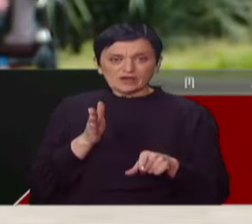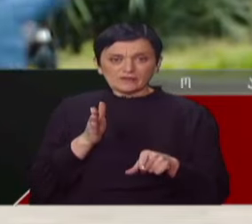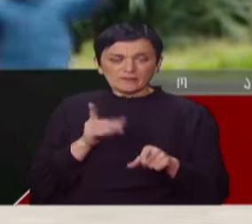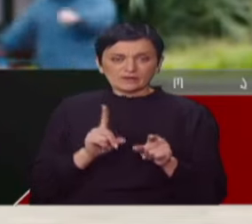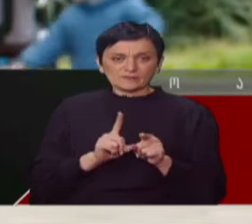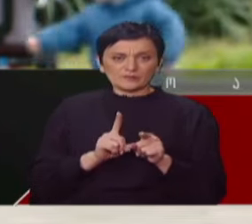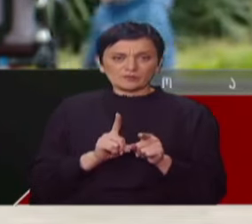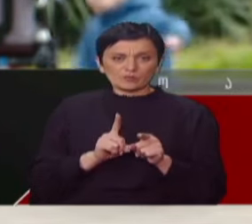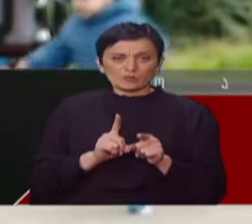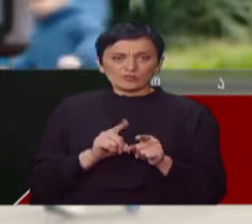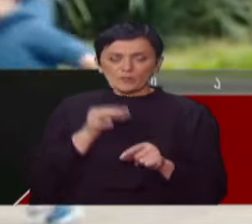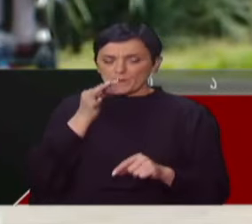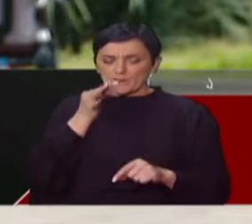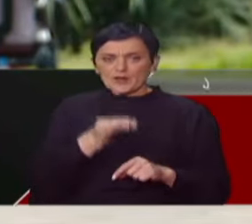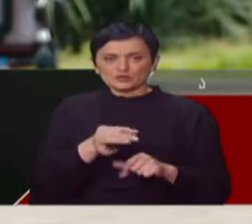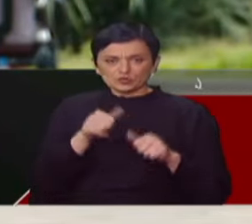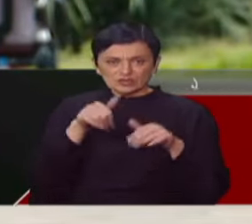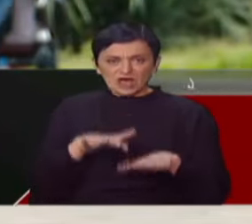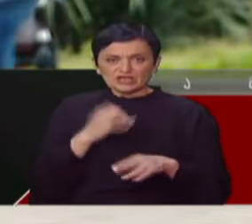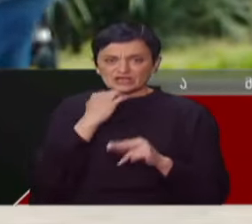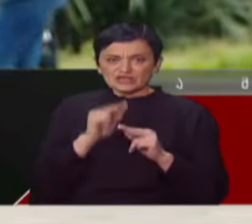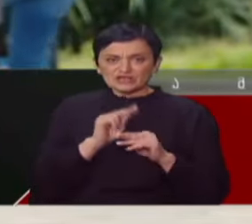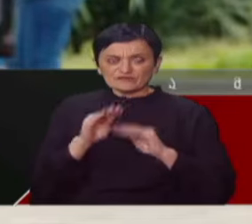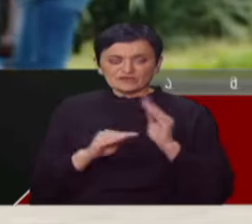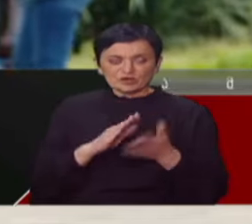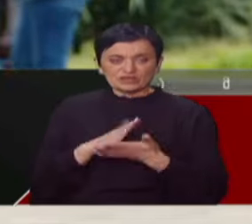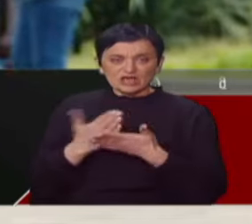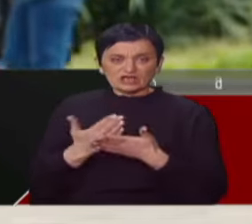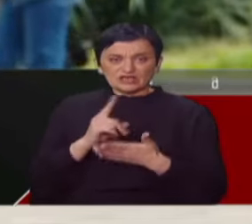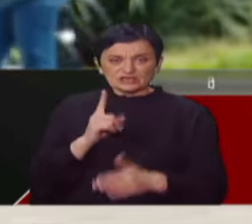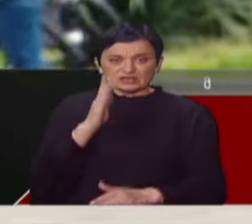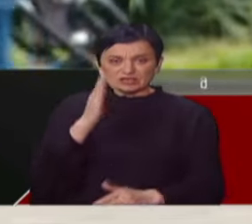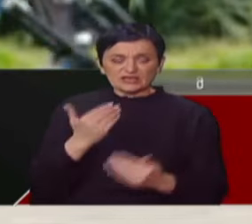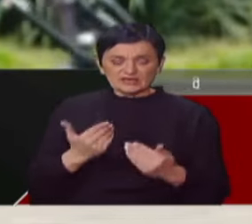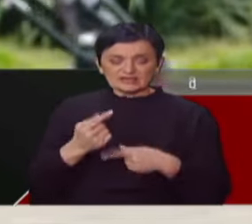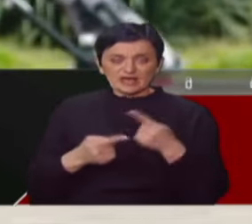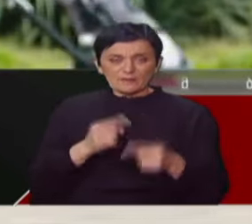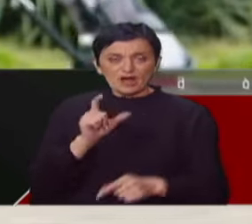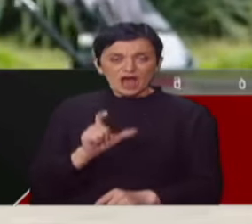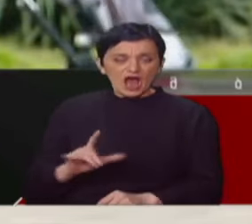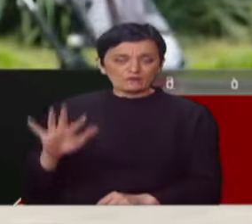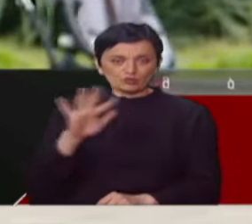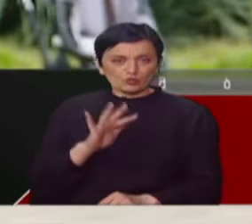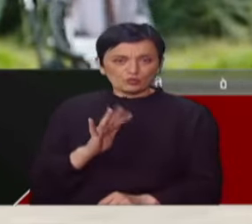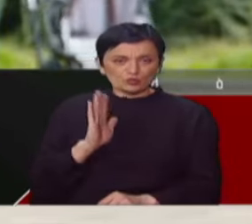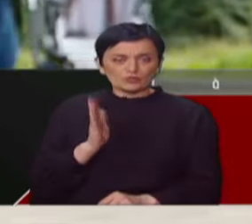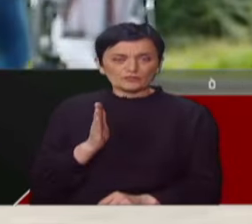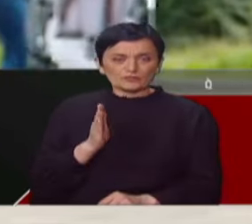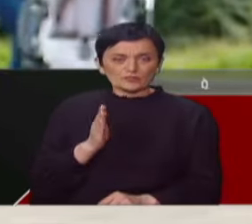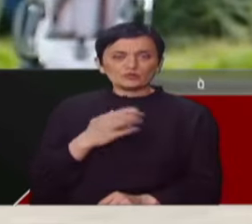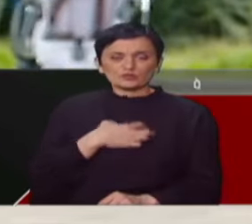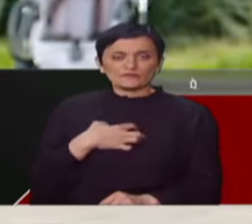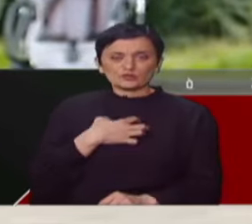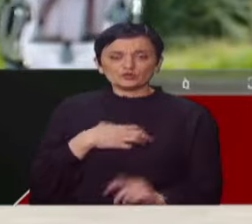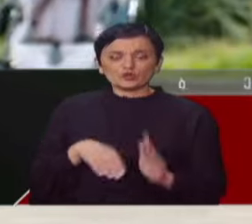ისეთი ფიქცე პასუხი და გადაწყვეტა ინფრასტრუქტურული ნაწილში, რაც იქნება თანამედროვე და ევროპული და ამავდროულად ძალიან